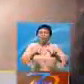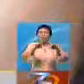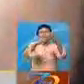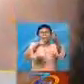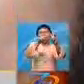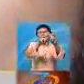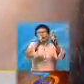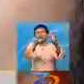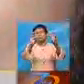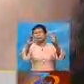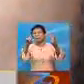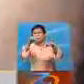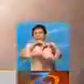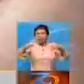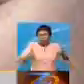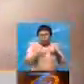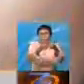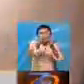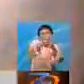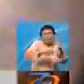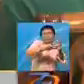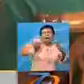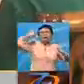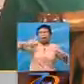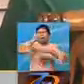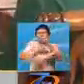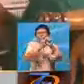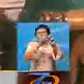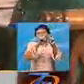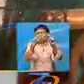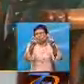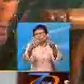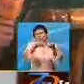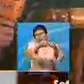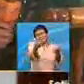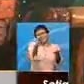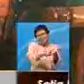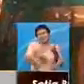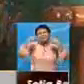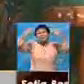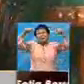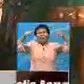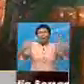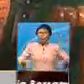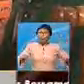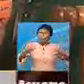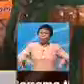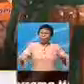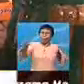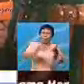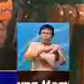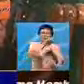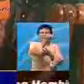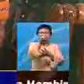16.29 me pada temasah paralimpik London 2012 kejayaan Gemilang yang